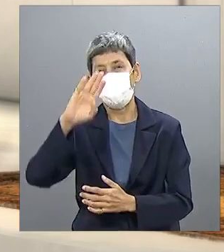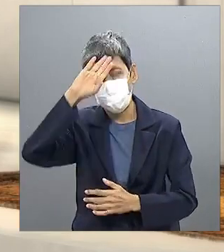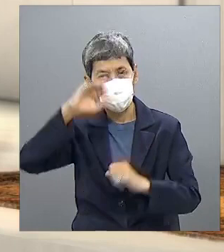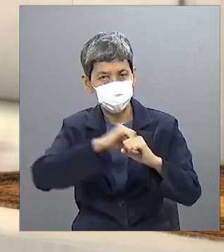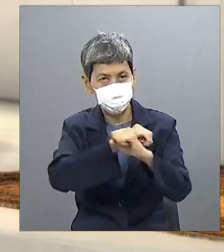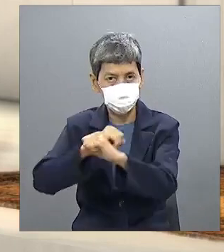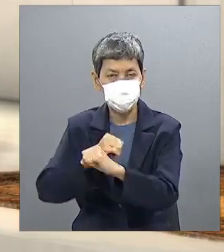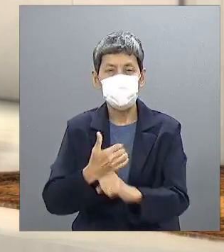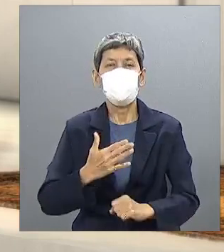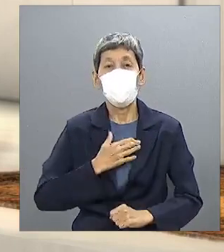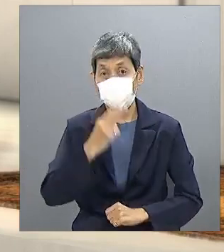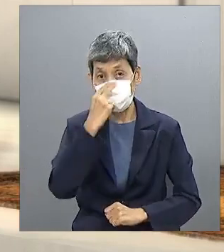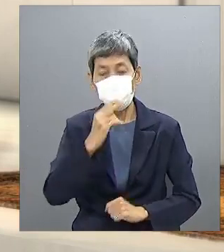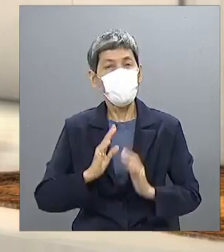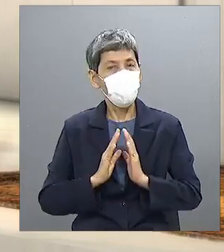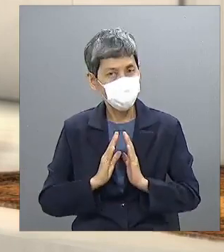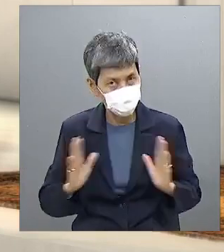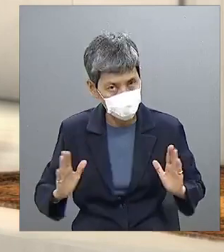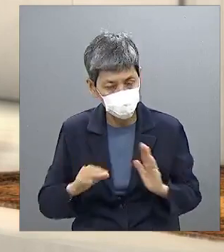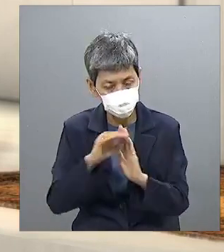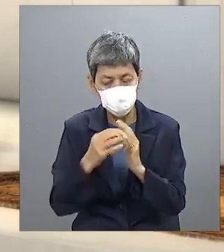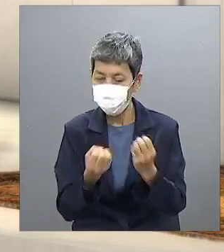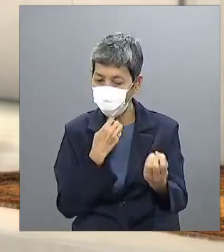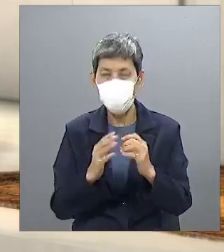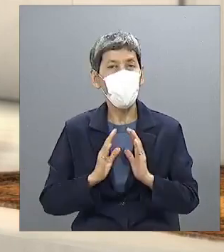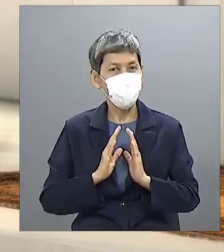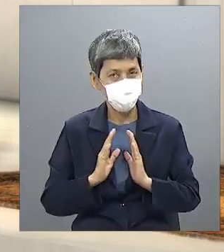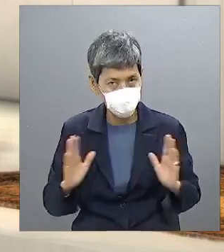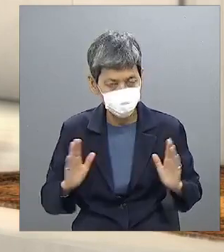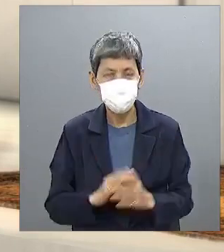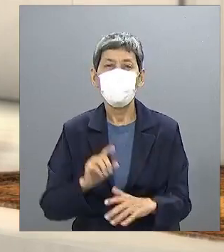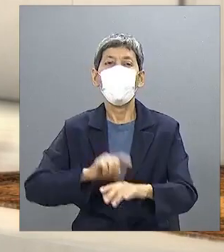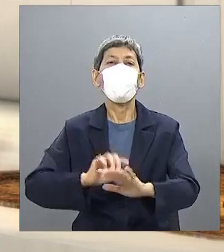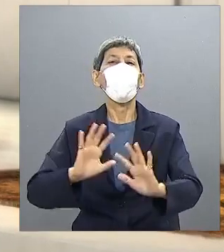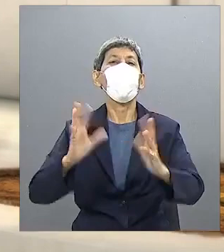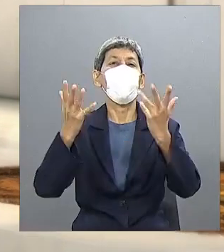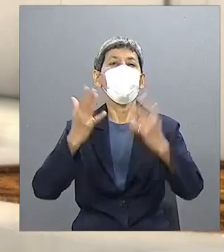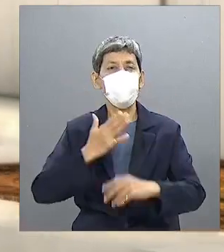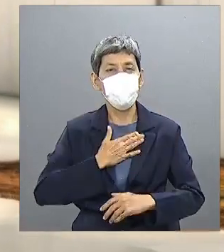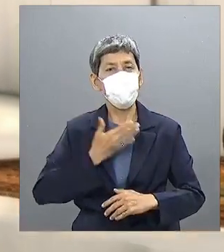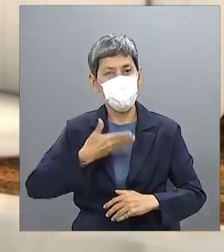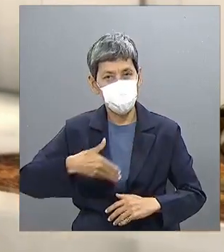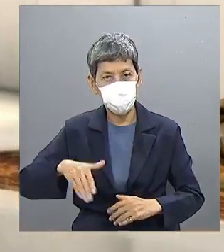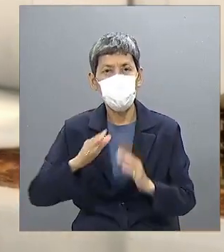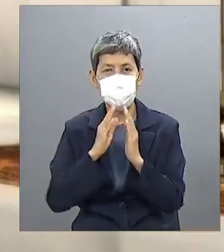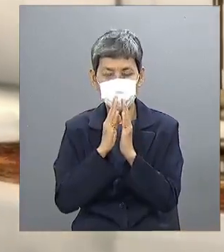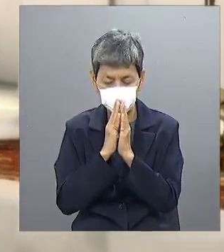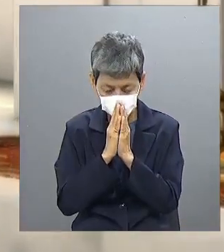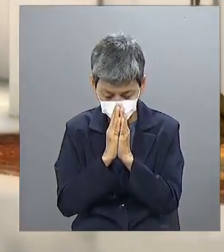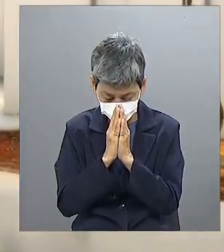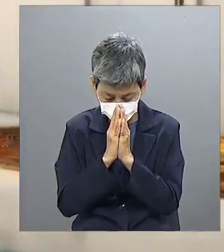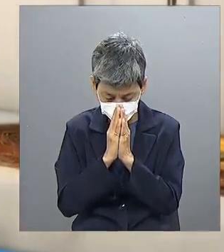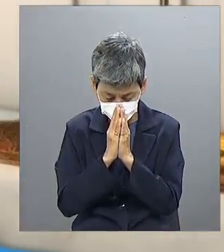วันนี้ขอบคุณสำหรับการติดตามแล้วก็ข้อความที่ส่งเข้ามาด้วยนะคะหมดเวลาจะรอแล้วล่ะเขาก็ส่งไปก็สวัสดีค่ะอ่ะ